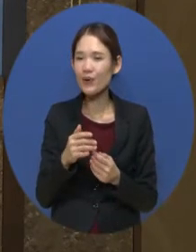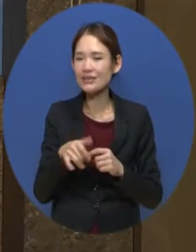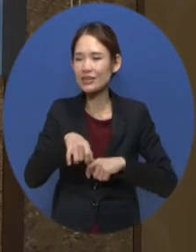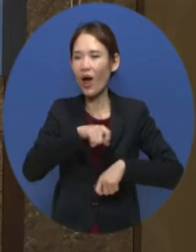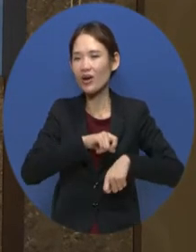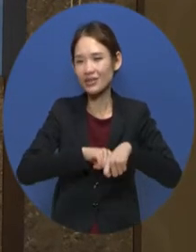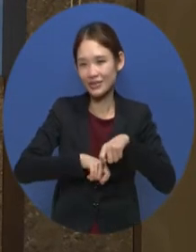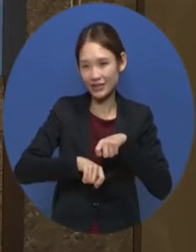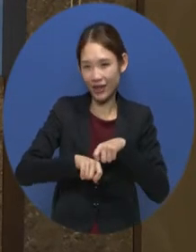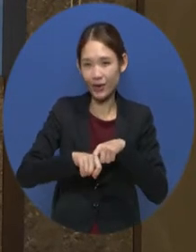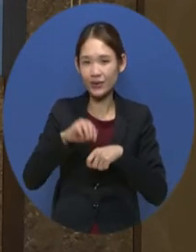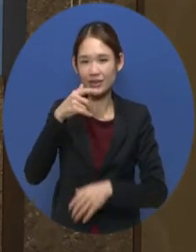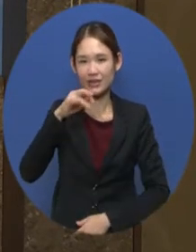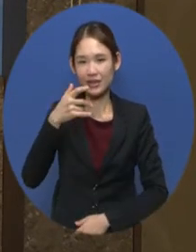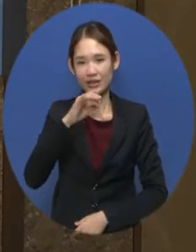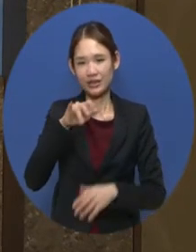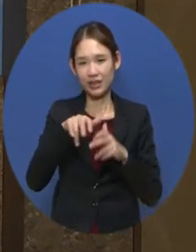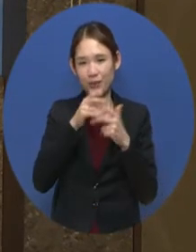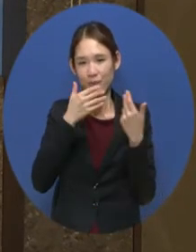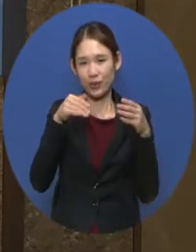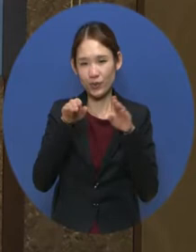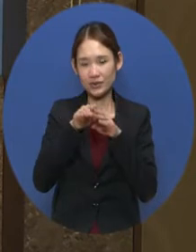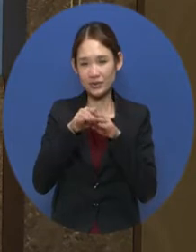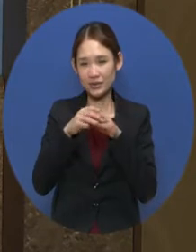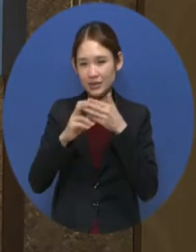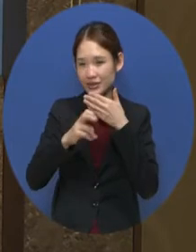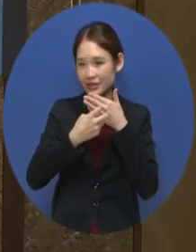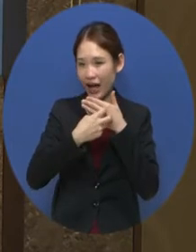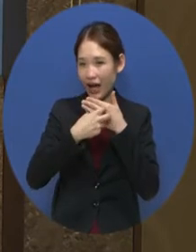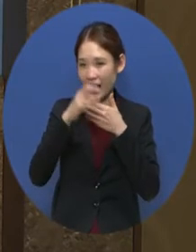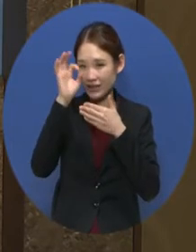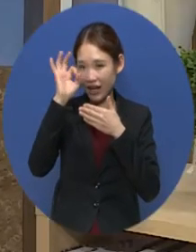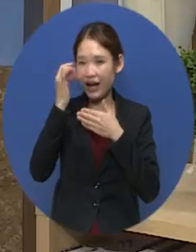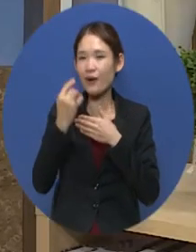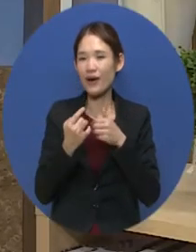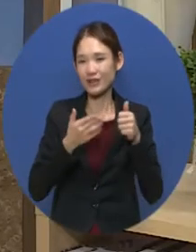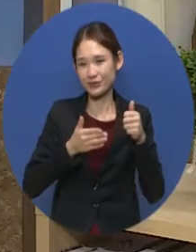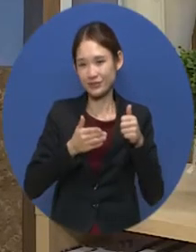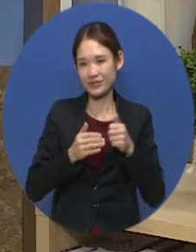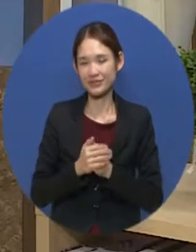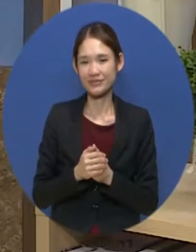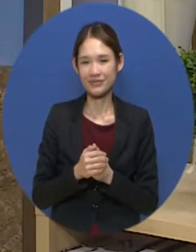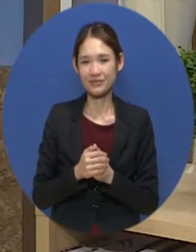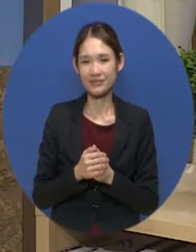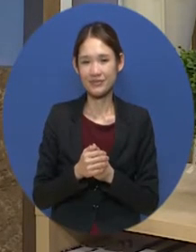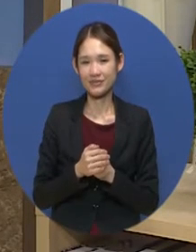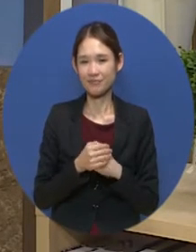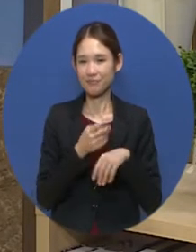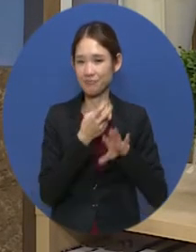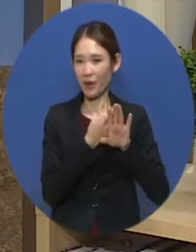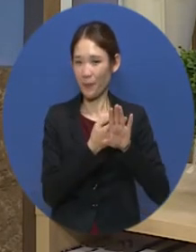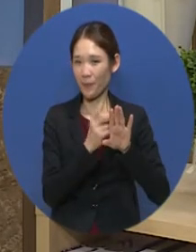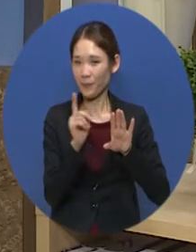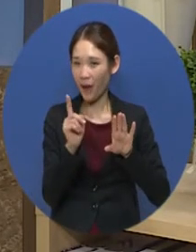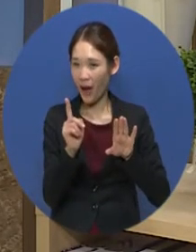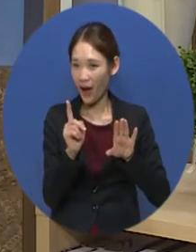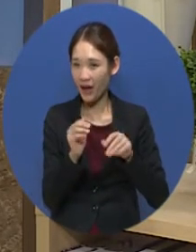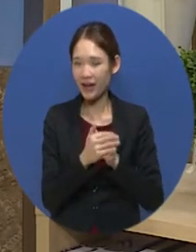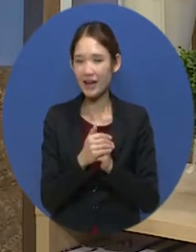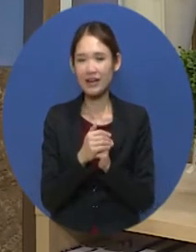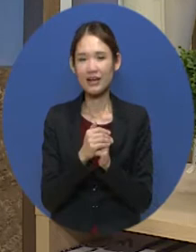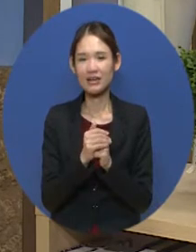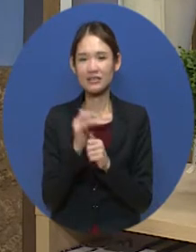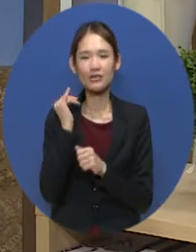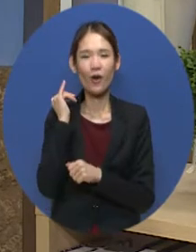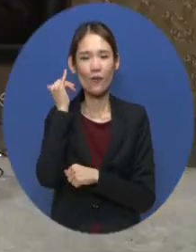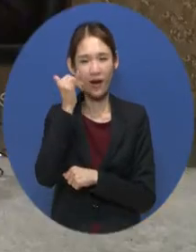적극적으로 실로암 시각장애 복지관의 문을 네. 두드려 주시면 감사하겠습니다. 네. 네. 근데 문을 어떻게 두드릴 수 있을까요?